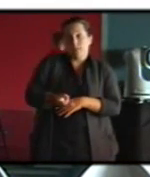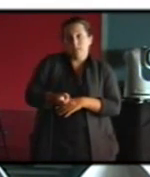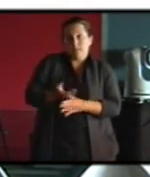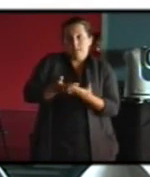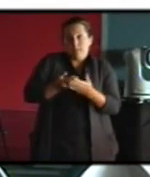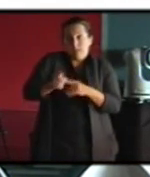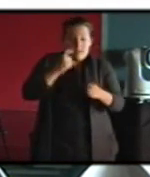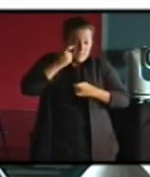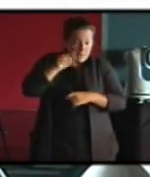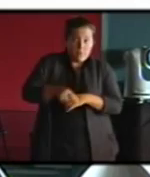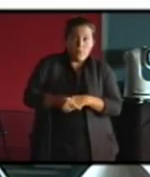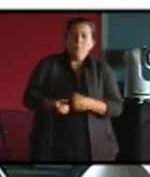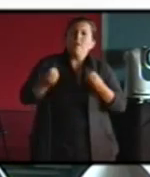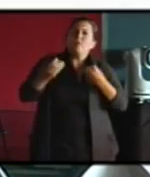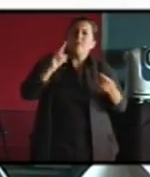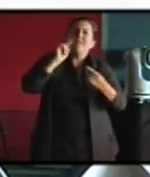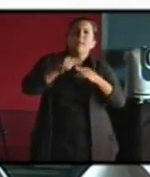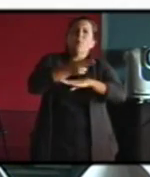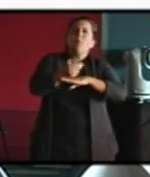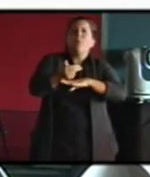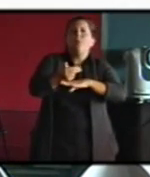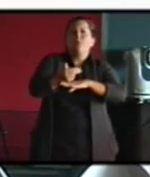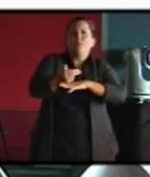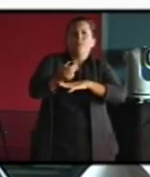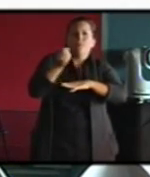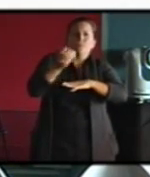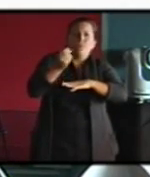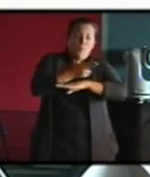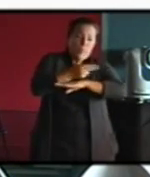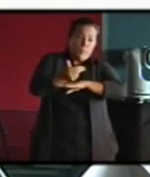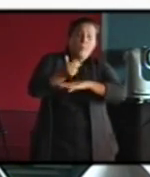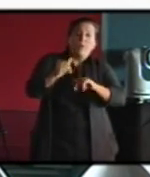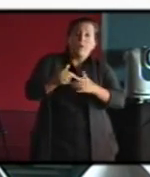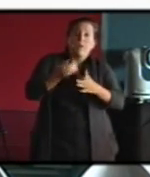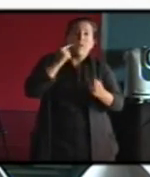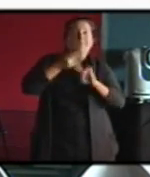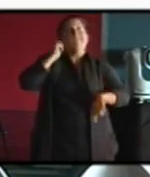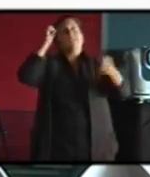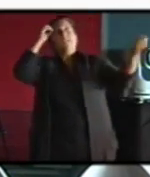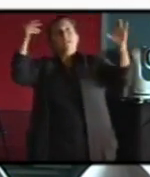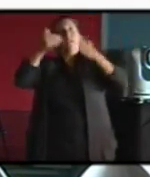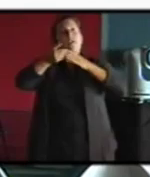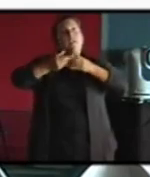ce que je trouve, c'est que très souvent, quand on parle de bureaux, on est tout de suite renvoyé aux produits immobiliers.